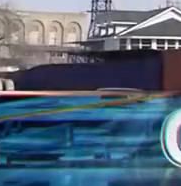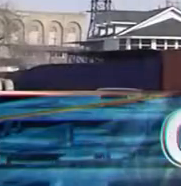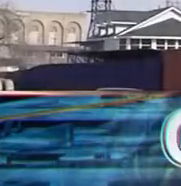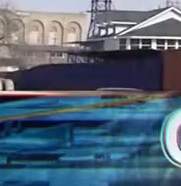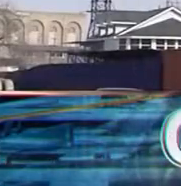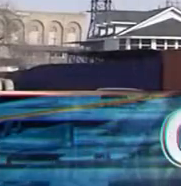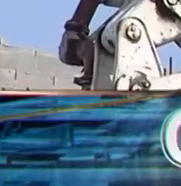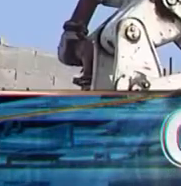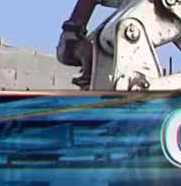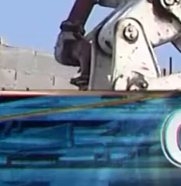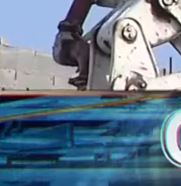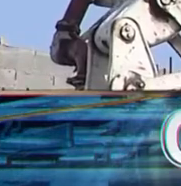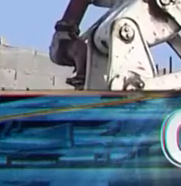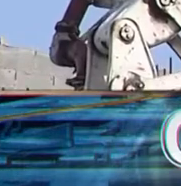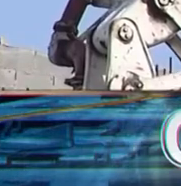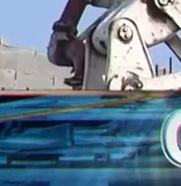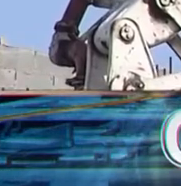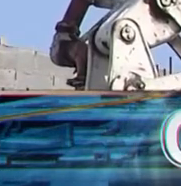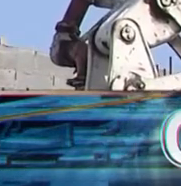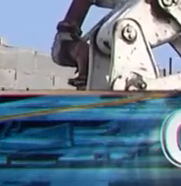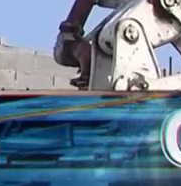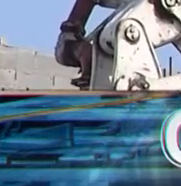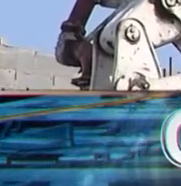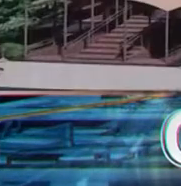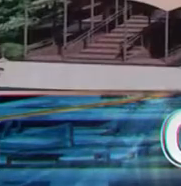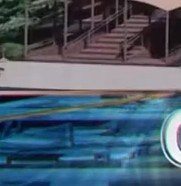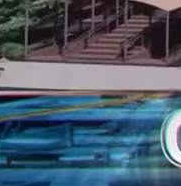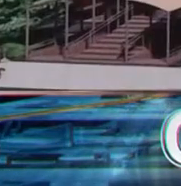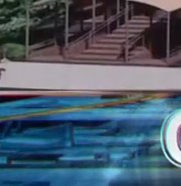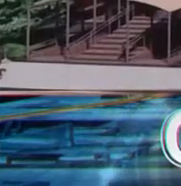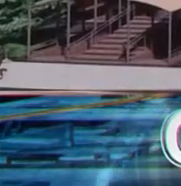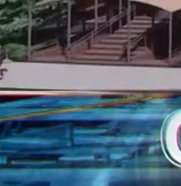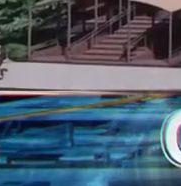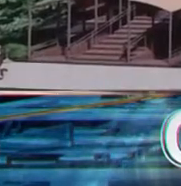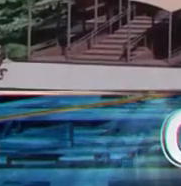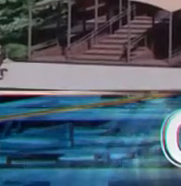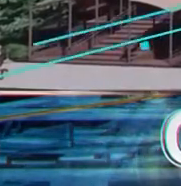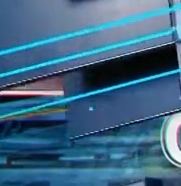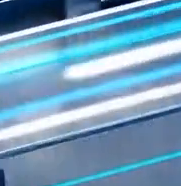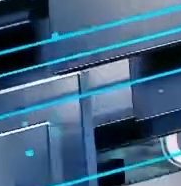Бум новоселий. В Капшигае до конца года заветные ключи получат около 200 человек.